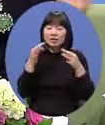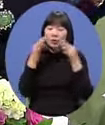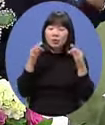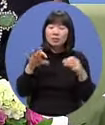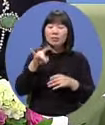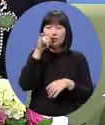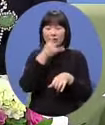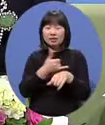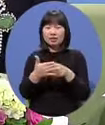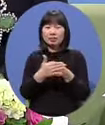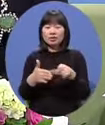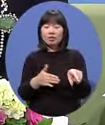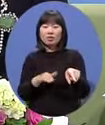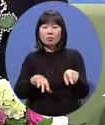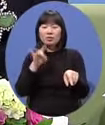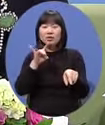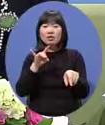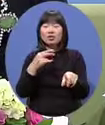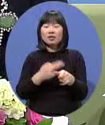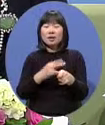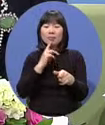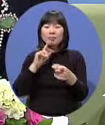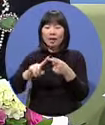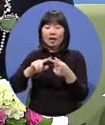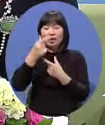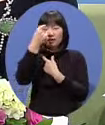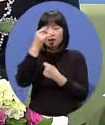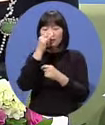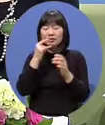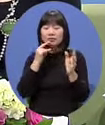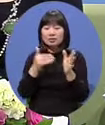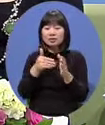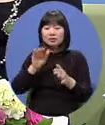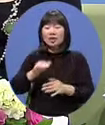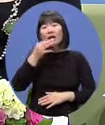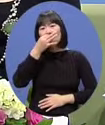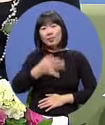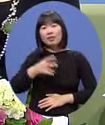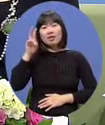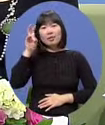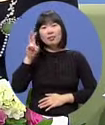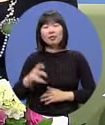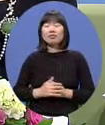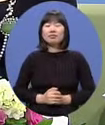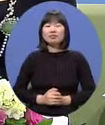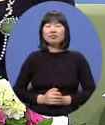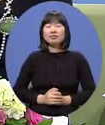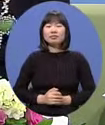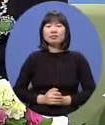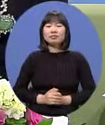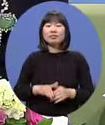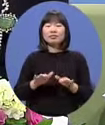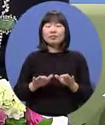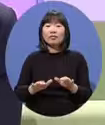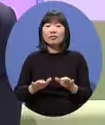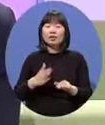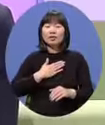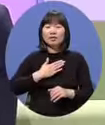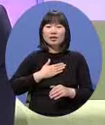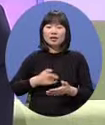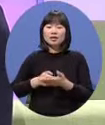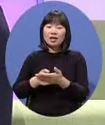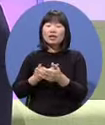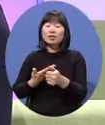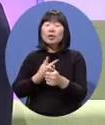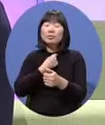되니까 저거는 정말 선생님 말씀 딱 맞긴 하지만 좀 힘들긴 한 것 같아. 네. 그래서 이제 그래서 제가